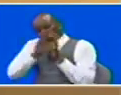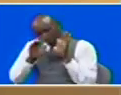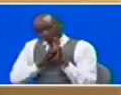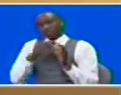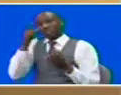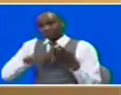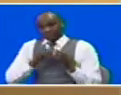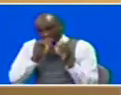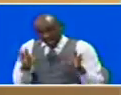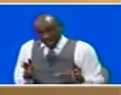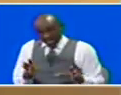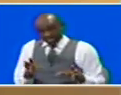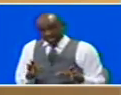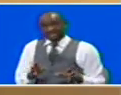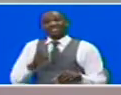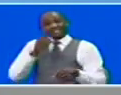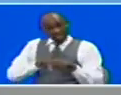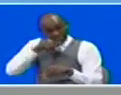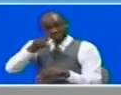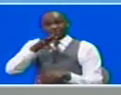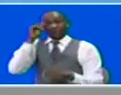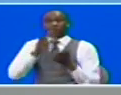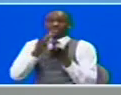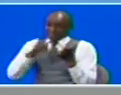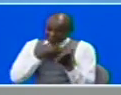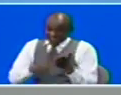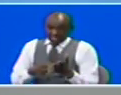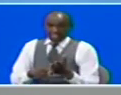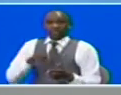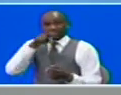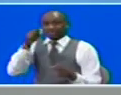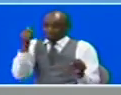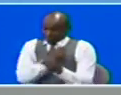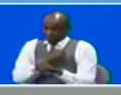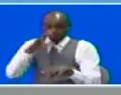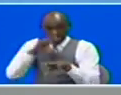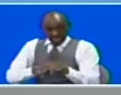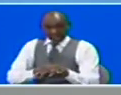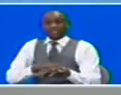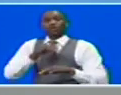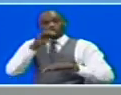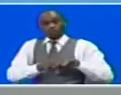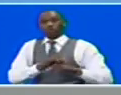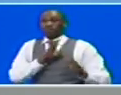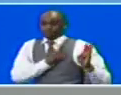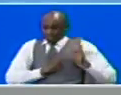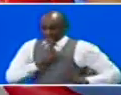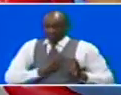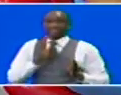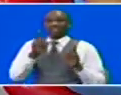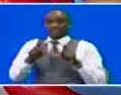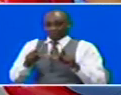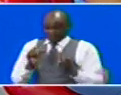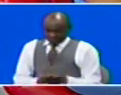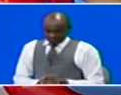vizuri inasema ya kwamba as long as ulipatikana una hatia hauwezi pata hii certificate ya good conduct. Kevo